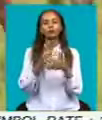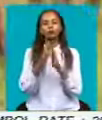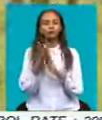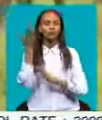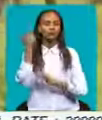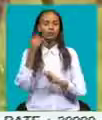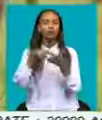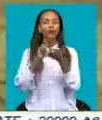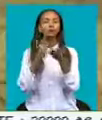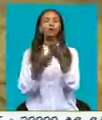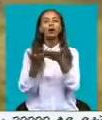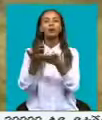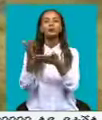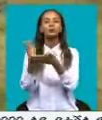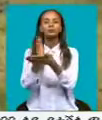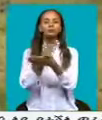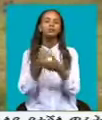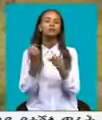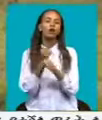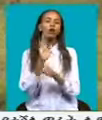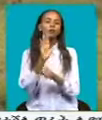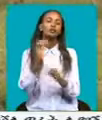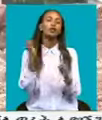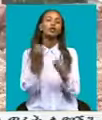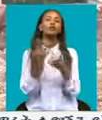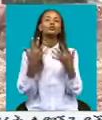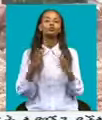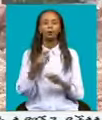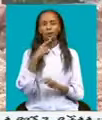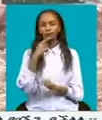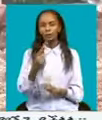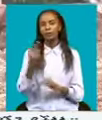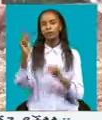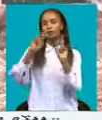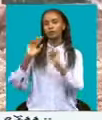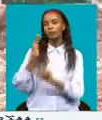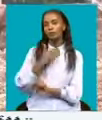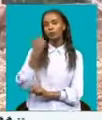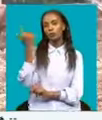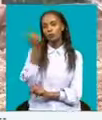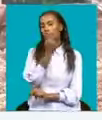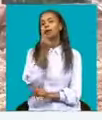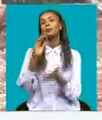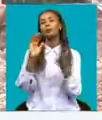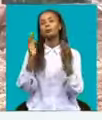አንስተው በዚህም የሀብት ማሰባሰብ ስራውንም ተሰርቷል ብለዋል። ህዝባችን ሁሌም ቢሆን